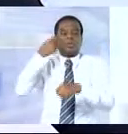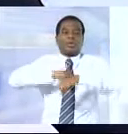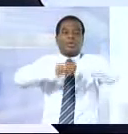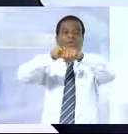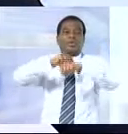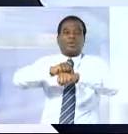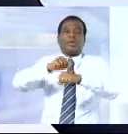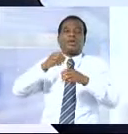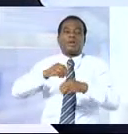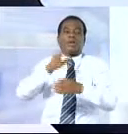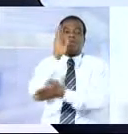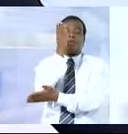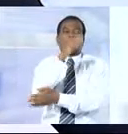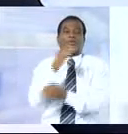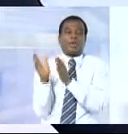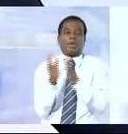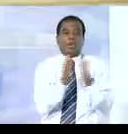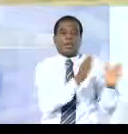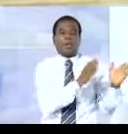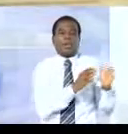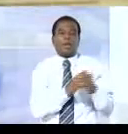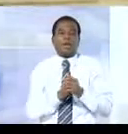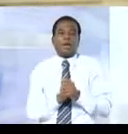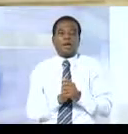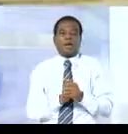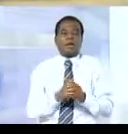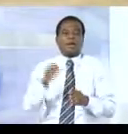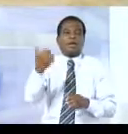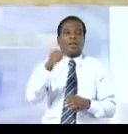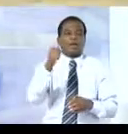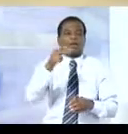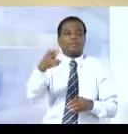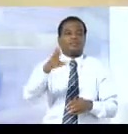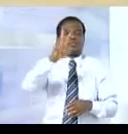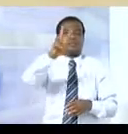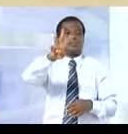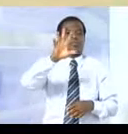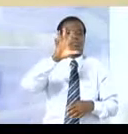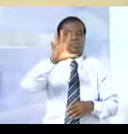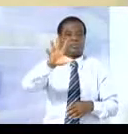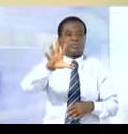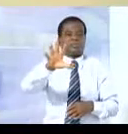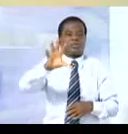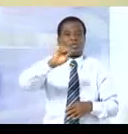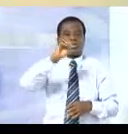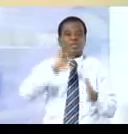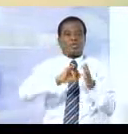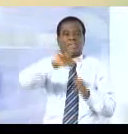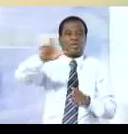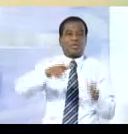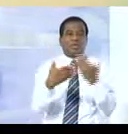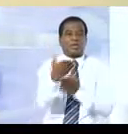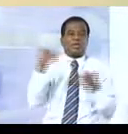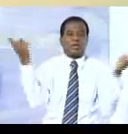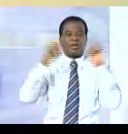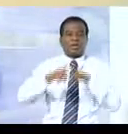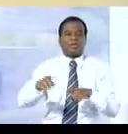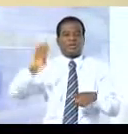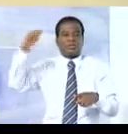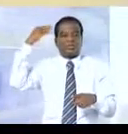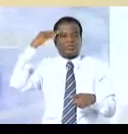des forêts classées. Gabriel Zani. Il est 10h45 ce lundi matin quand le ministre des